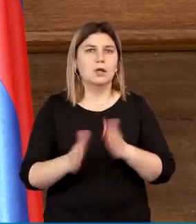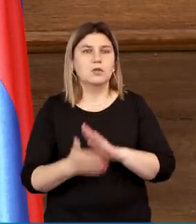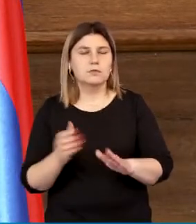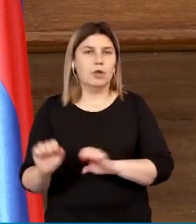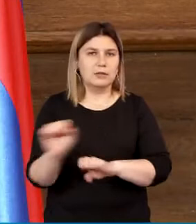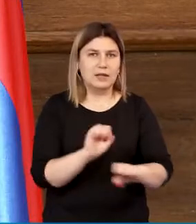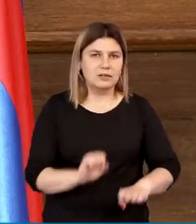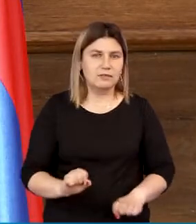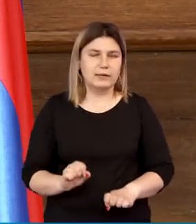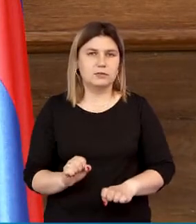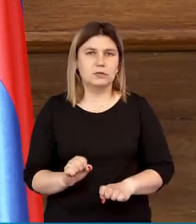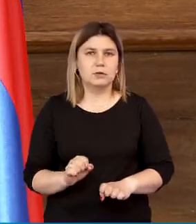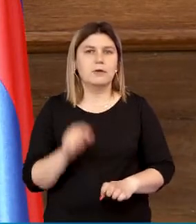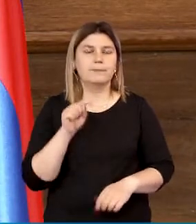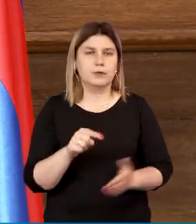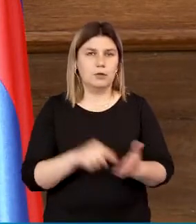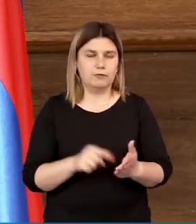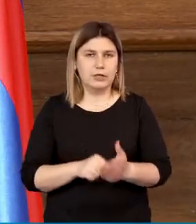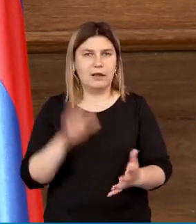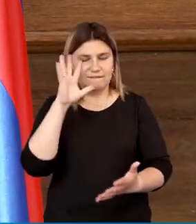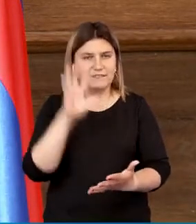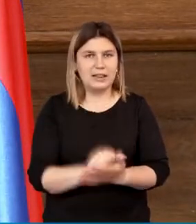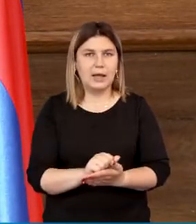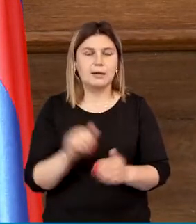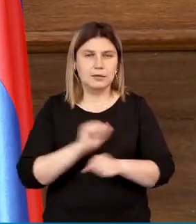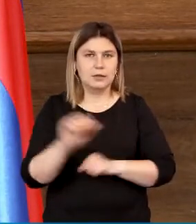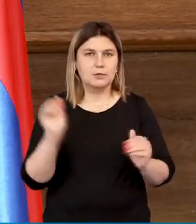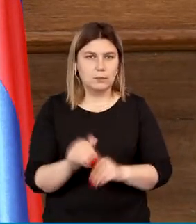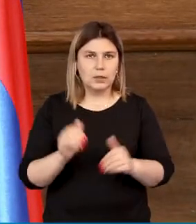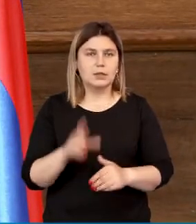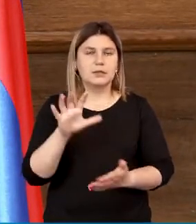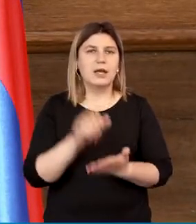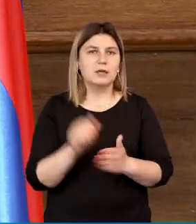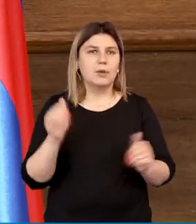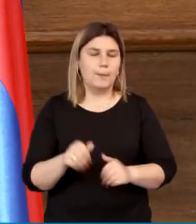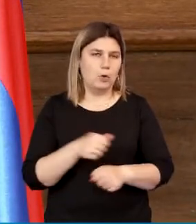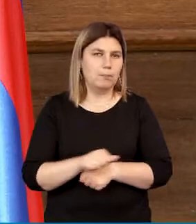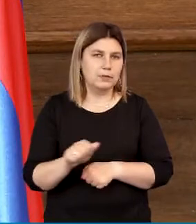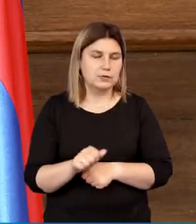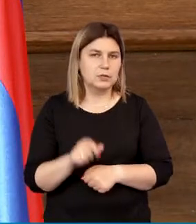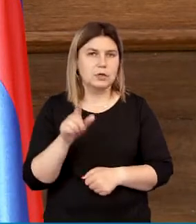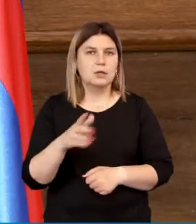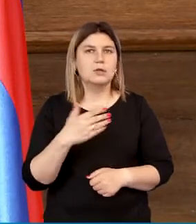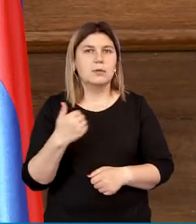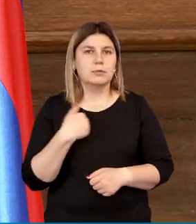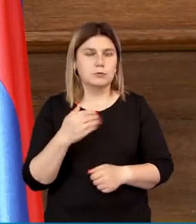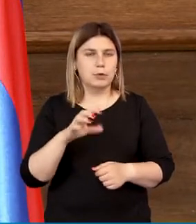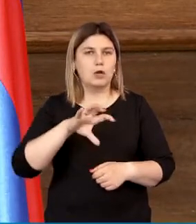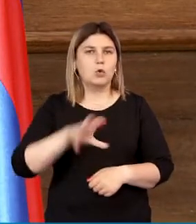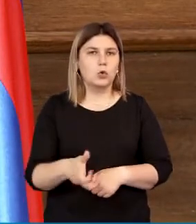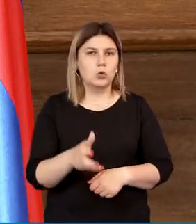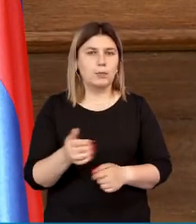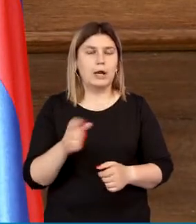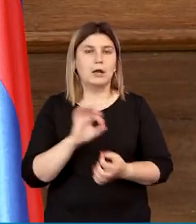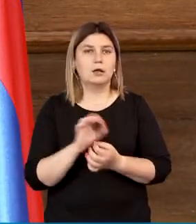dezynfekcją, to wtedy oczywiście ten wynajem jest możliwy i te zajęcia mogą być prowadzone. Chodzi też o to, żebyśmy mieli zidentyfikowaną grupę, która w razie